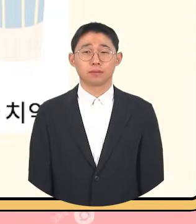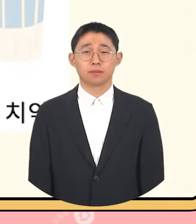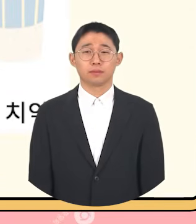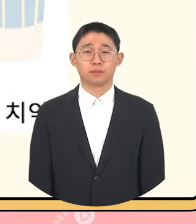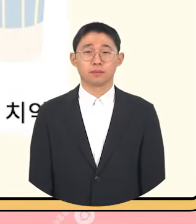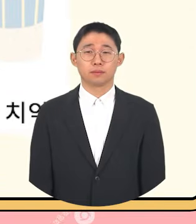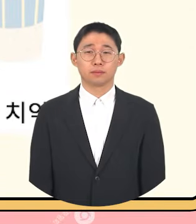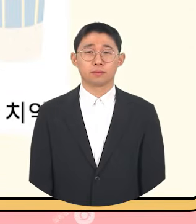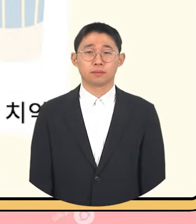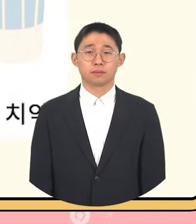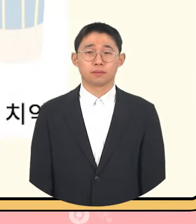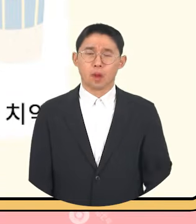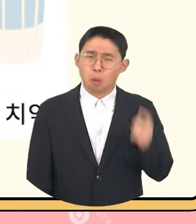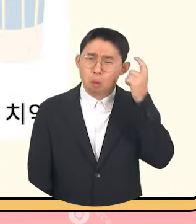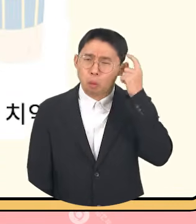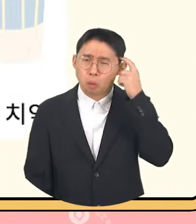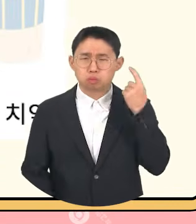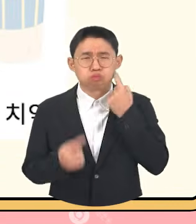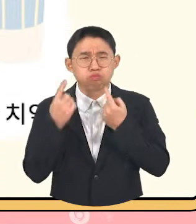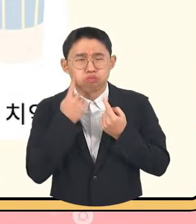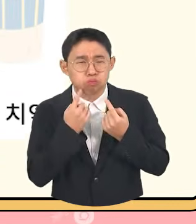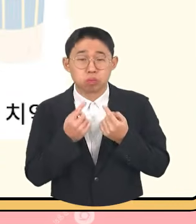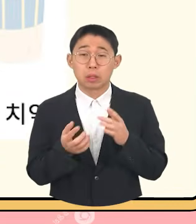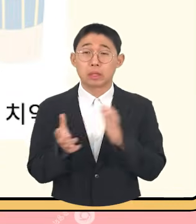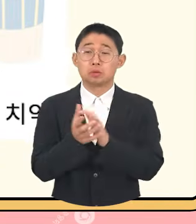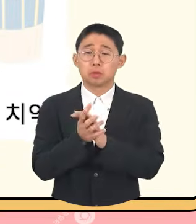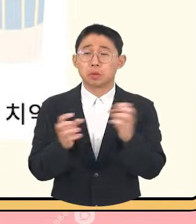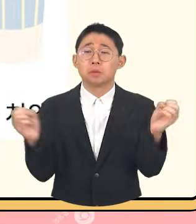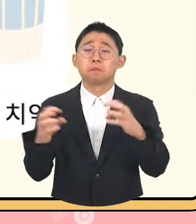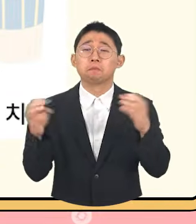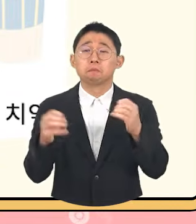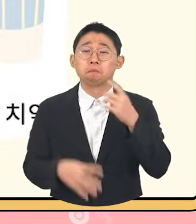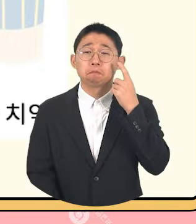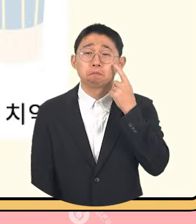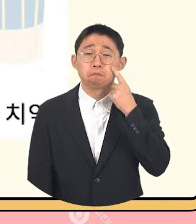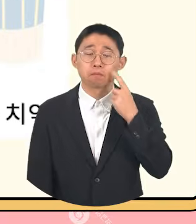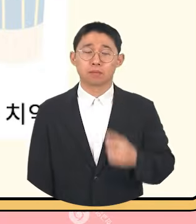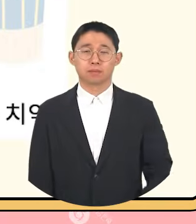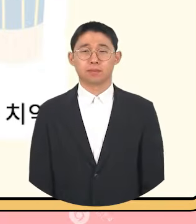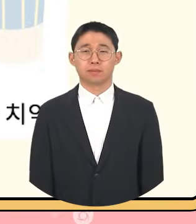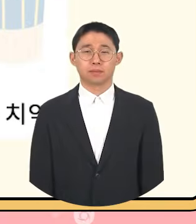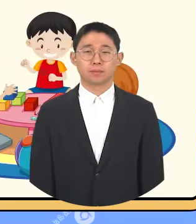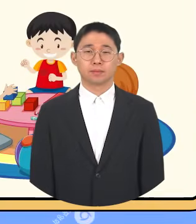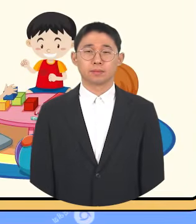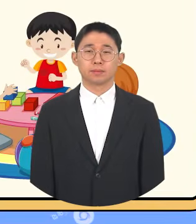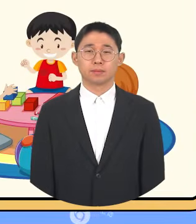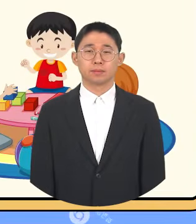있나요? 왜 다쳤었는지 친구들과 함께 이야기해 보세요.